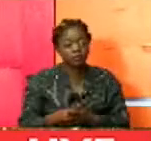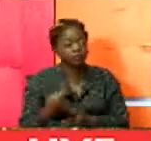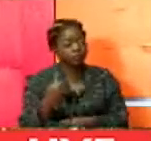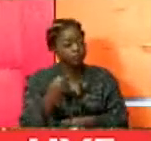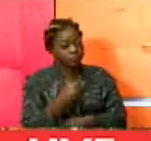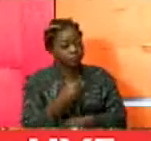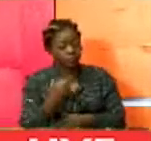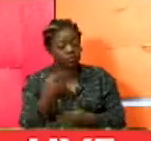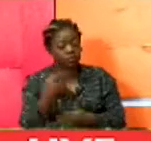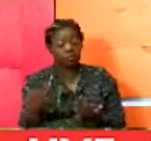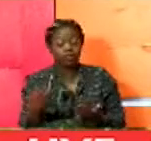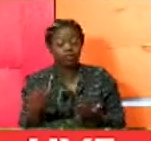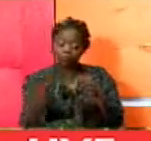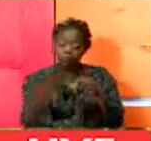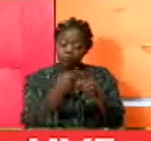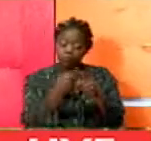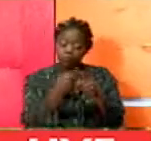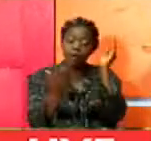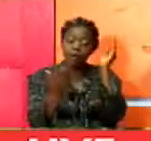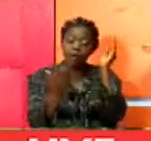Strawberry nzigye mu Harvest Money.